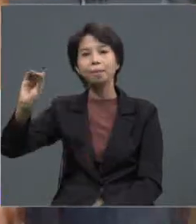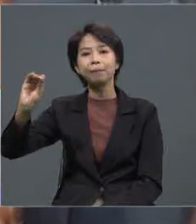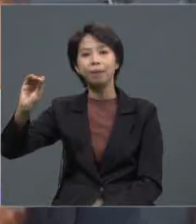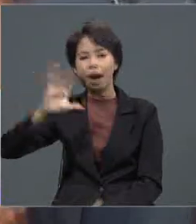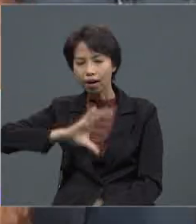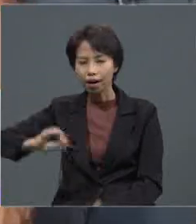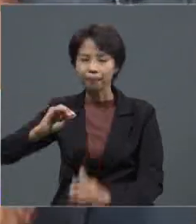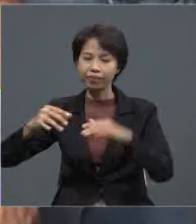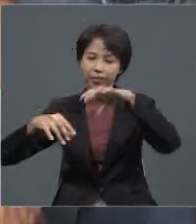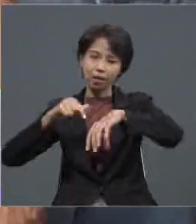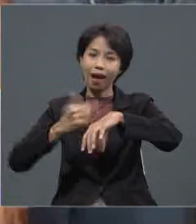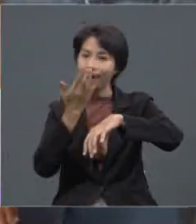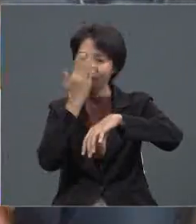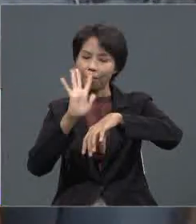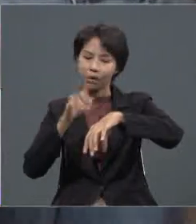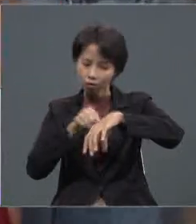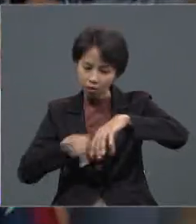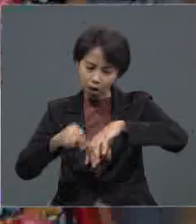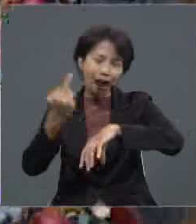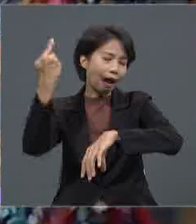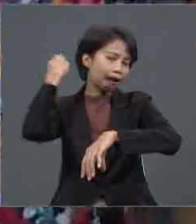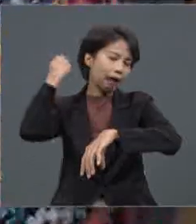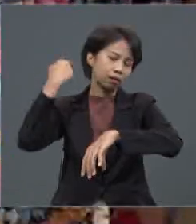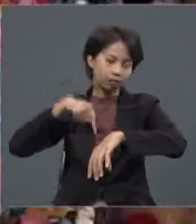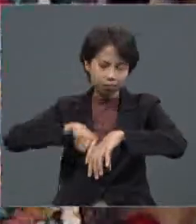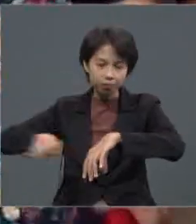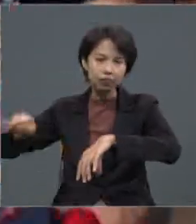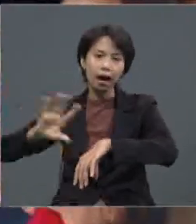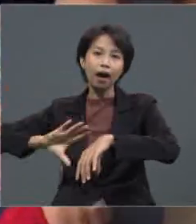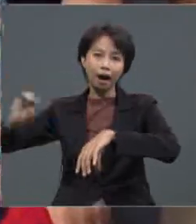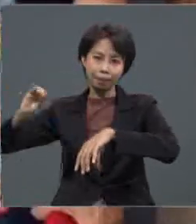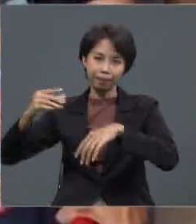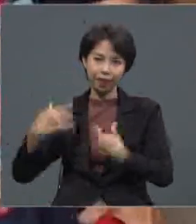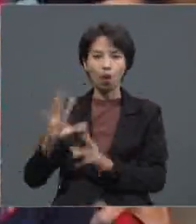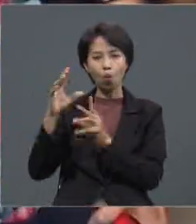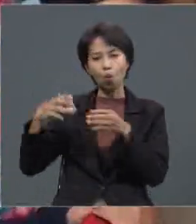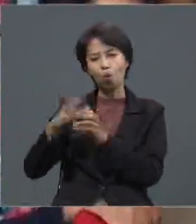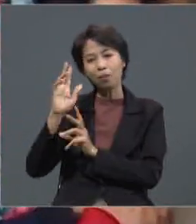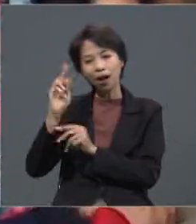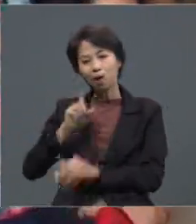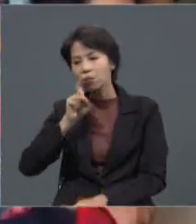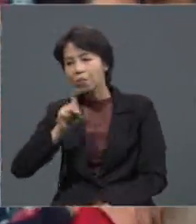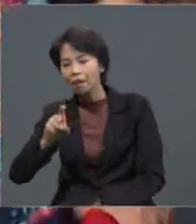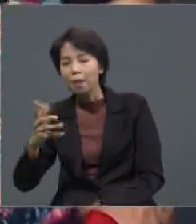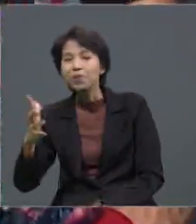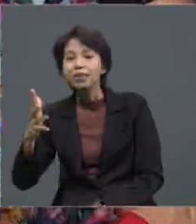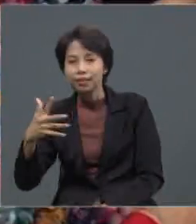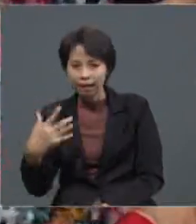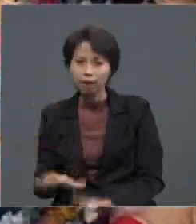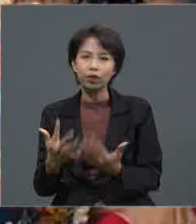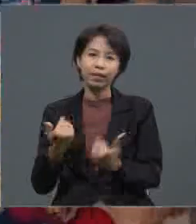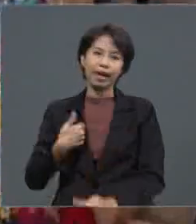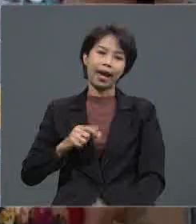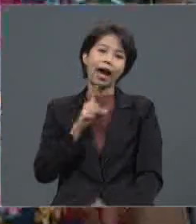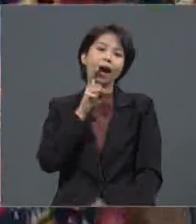หลังนะก็เลยไม่เจอสื่อมวลชนเลยไม่ได้สัมภาษณ์แต่ที่สื่อได้สัมภาษณ์มาเนี่ยคือผู้รับหนังสือครับอธิบดีกรมกิจ